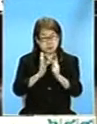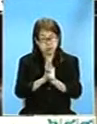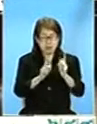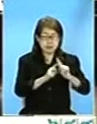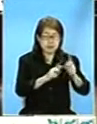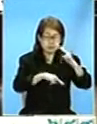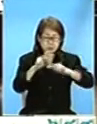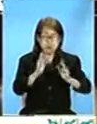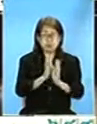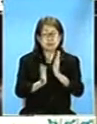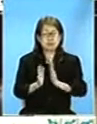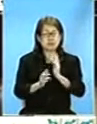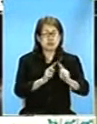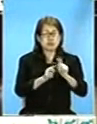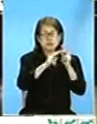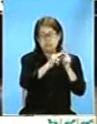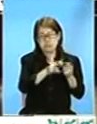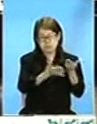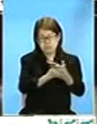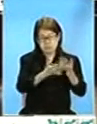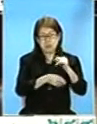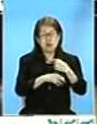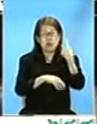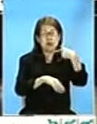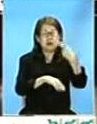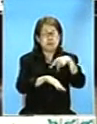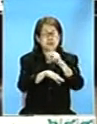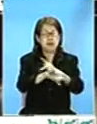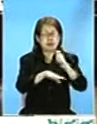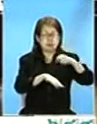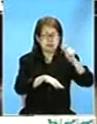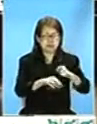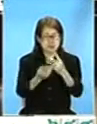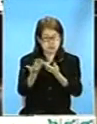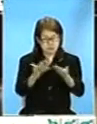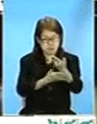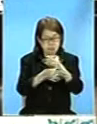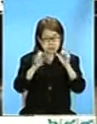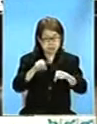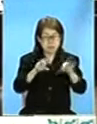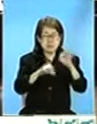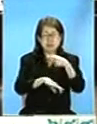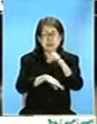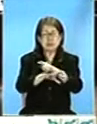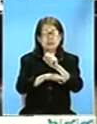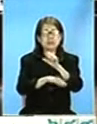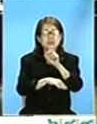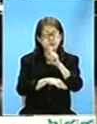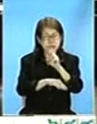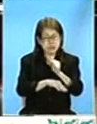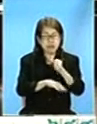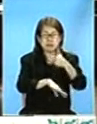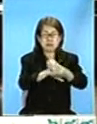านี้ก็สรรหามาโดยประธานศาลฎีกาประธานศาลปกครองสูงสุดประธานสภาผู้แทนราษฎรผู้นำฝ่ายค้